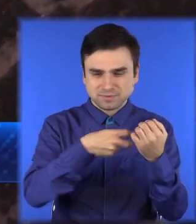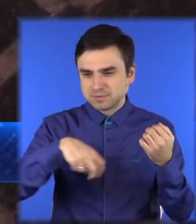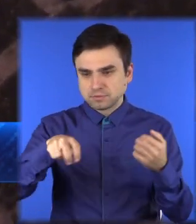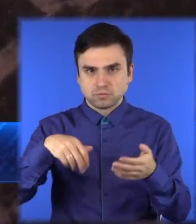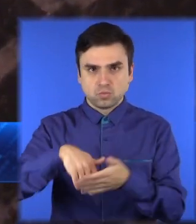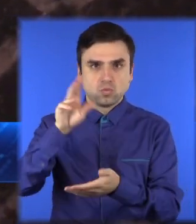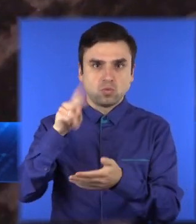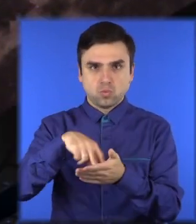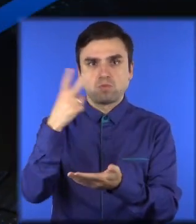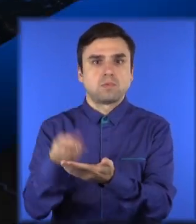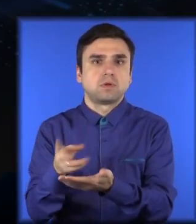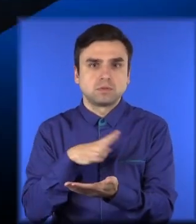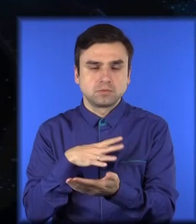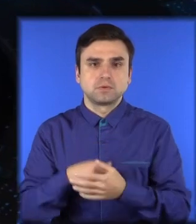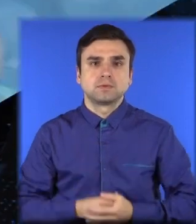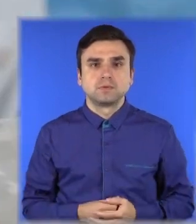і поламав ногу.